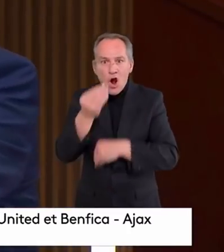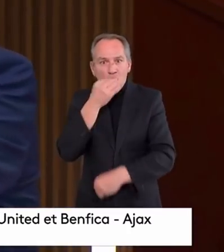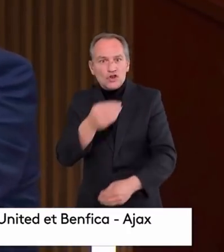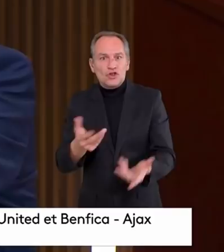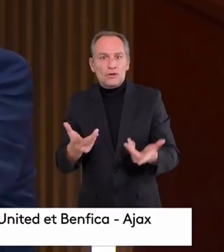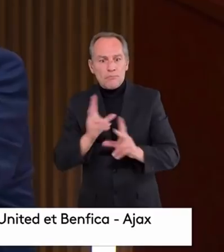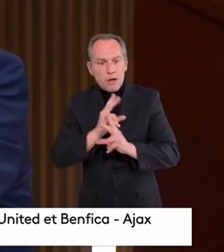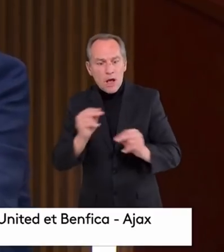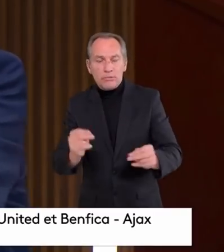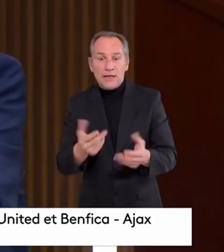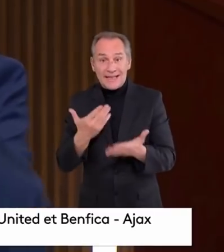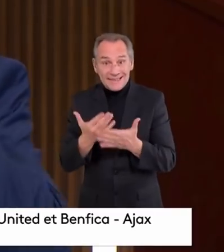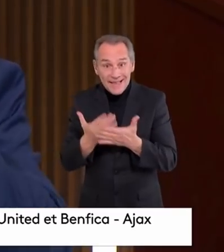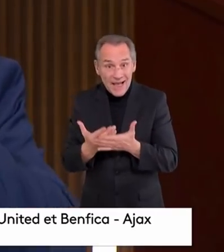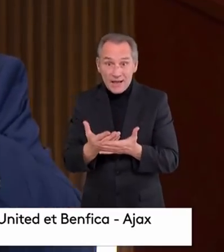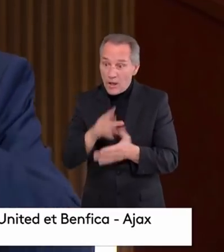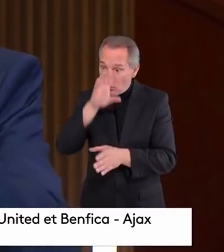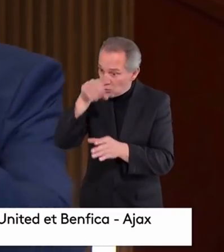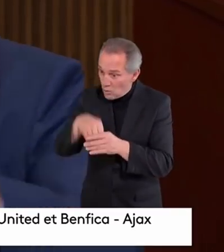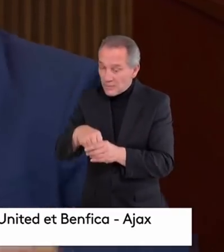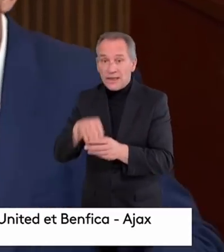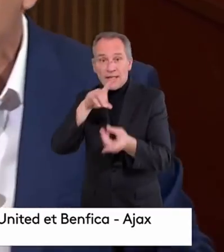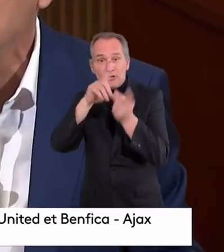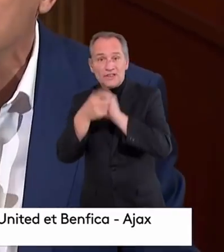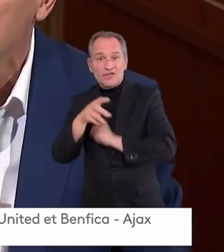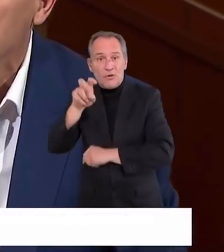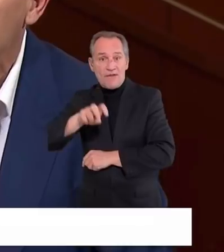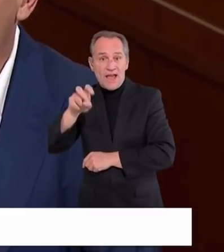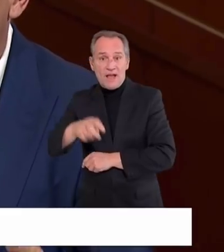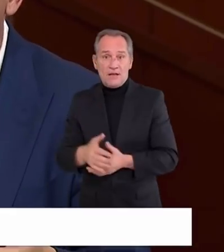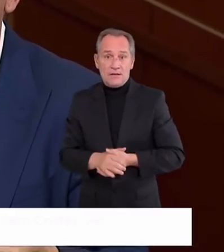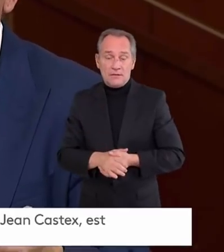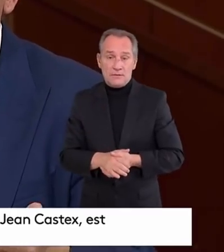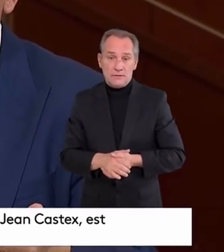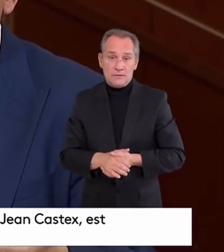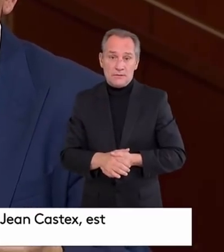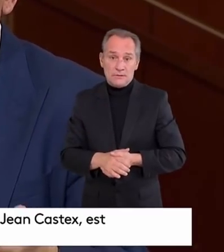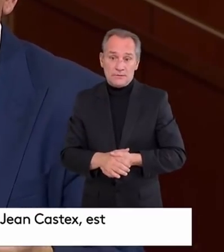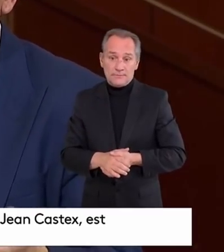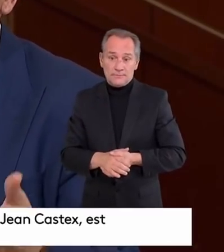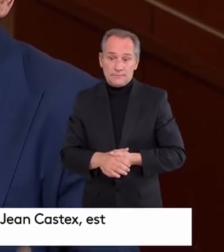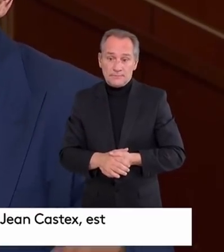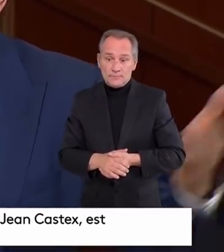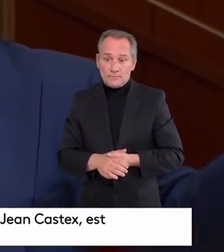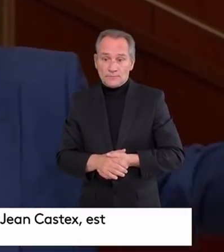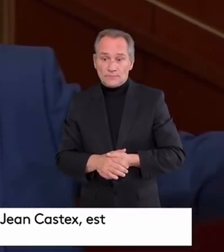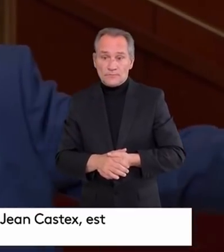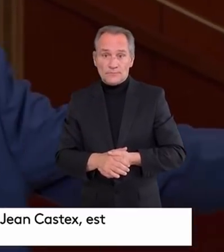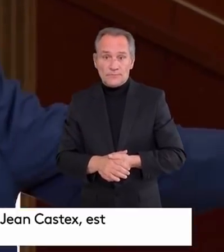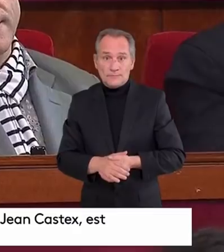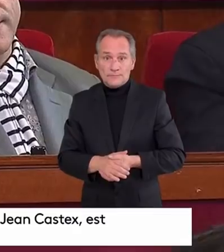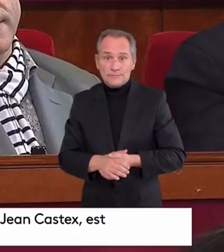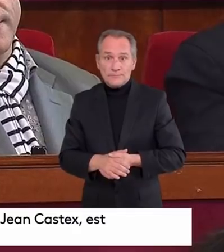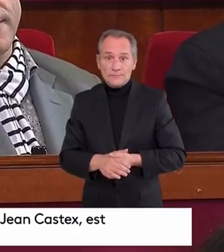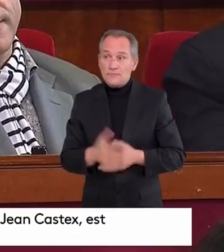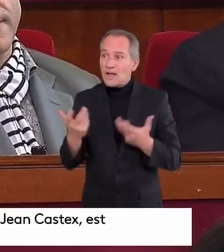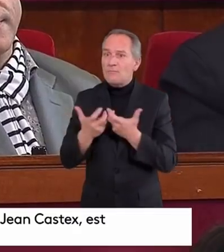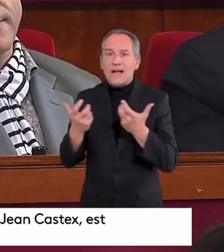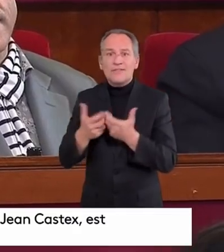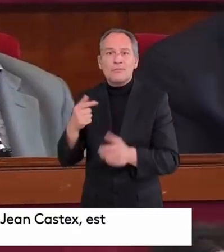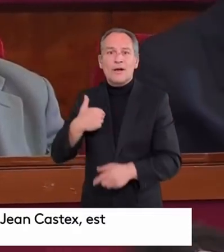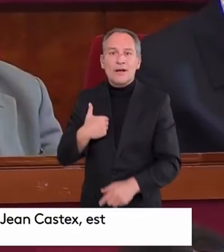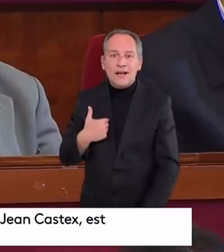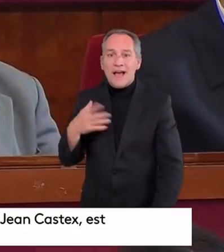transition écologique. Et ça doit intéresser madame. C'est-à-dire que au lieu d'importer des